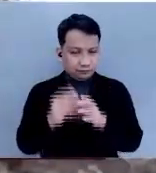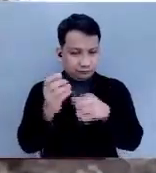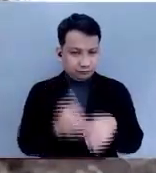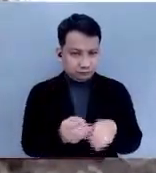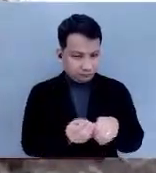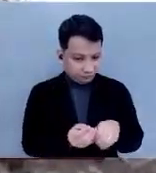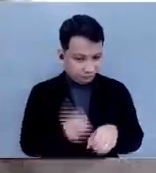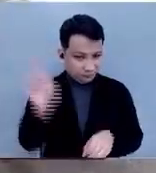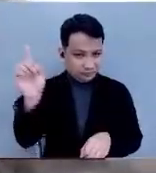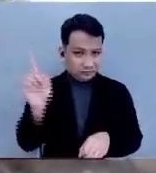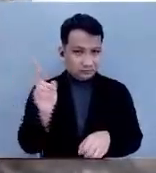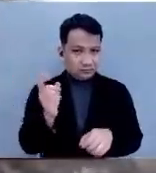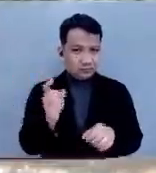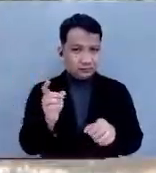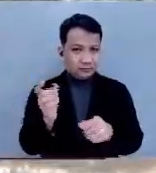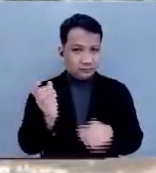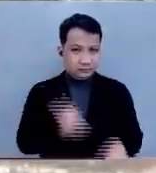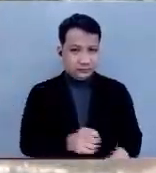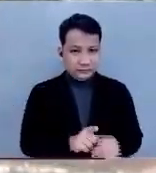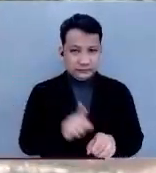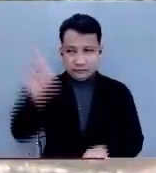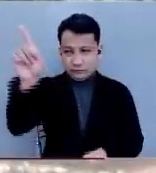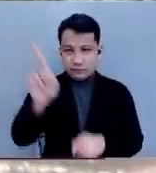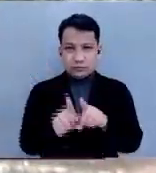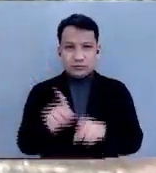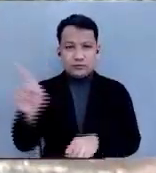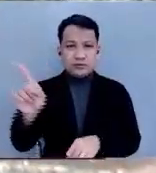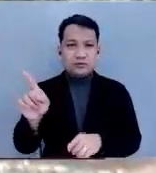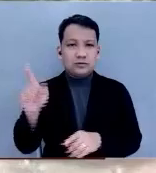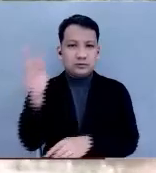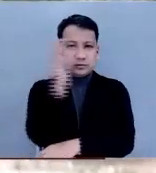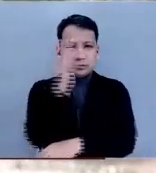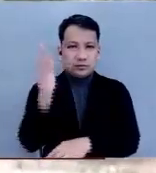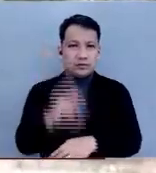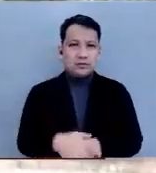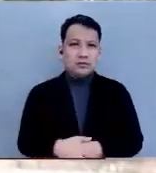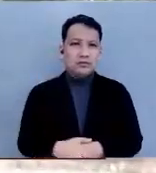pagpapakawala ng rocket ng grupo mula sa masukal na gubat na ito.